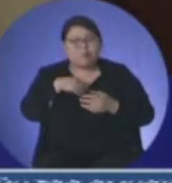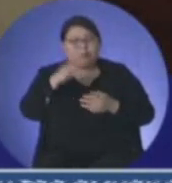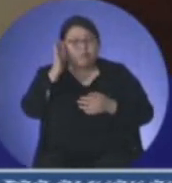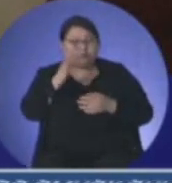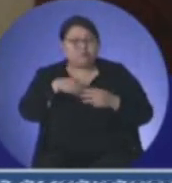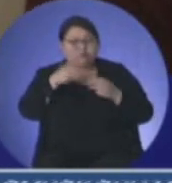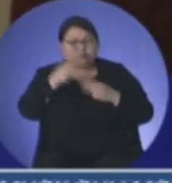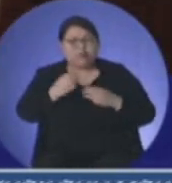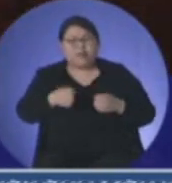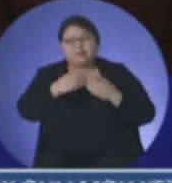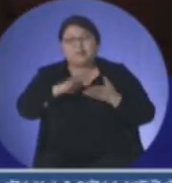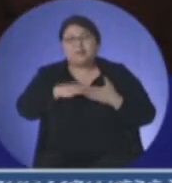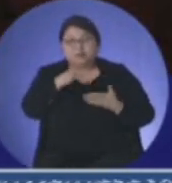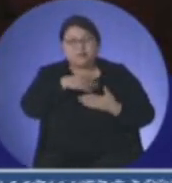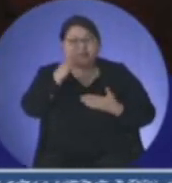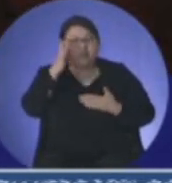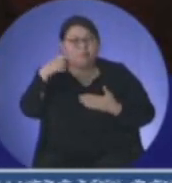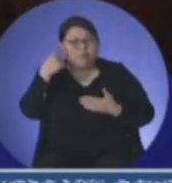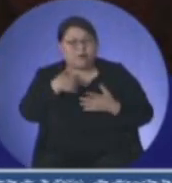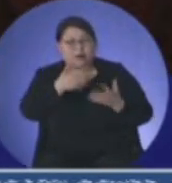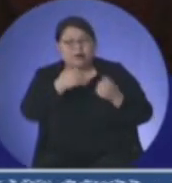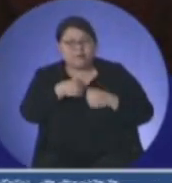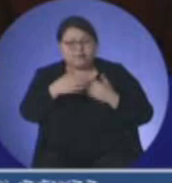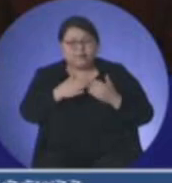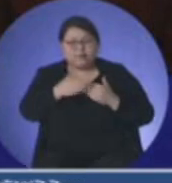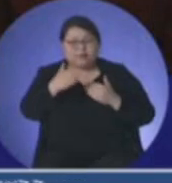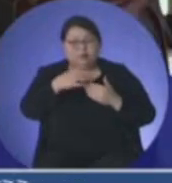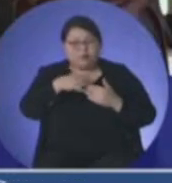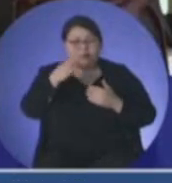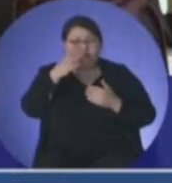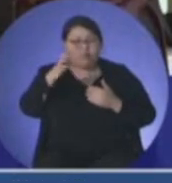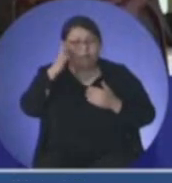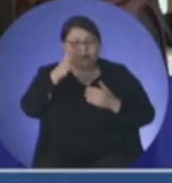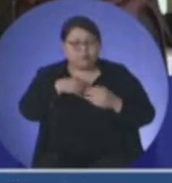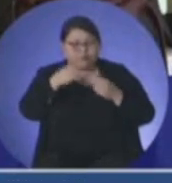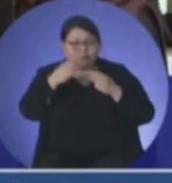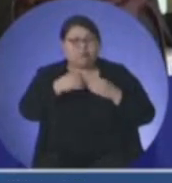тэдний санал бодлыг сонсож цаашид төрийн бодлого шийдвэрт тусгаж ажиллахаар болсон юм аа.